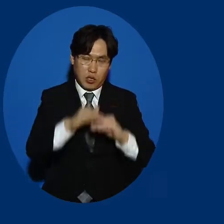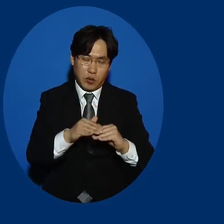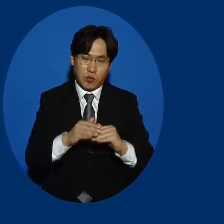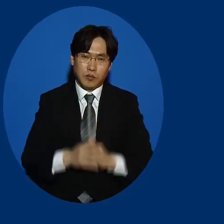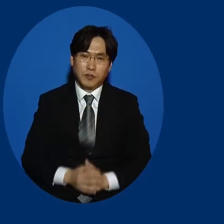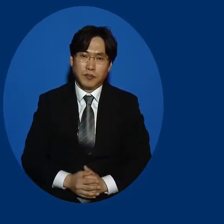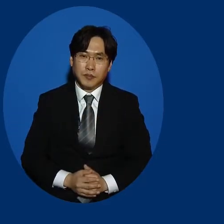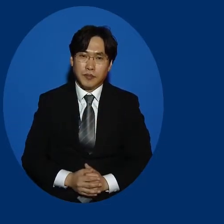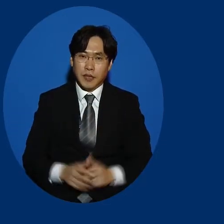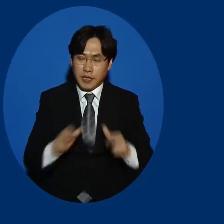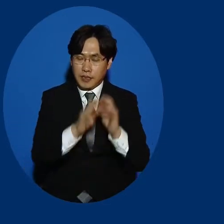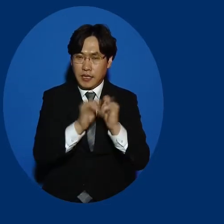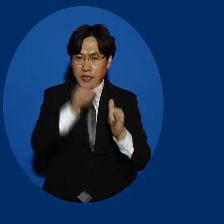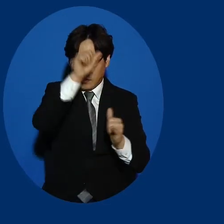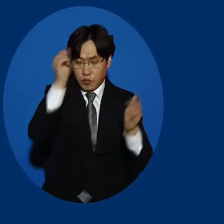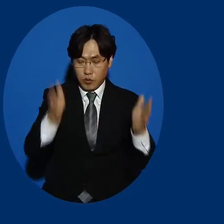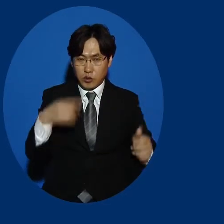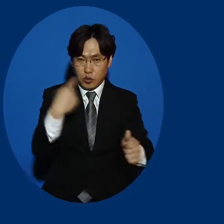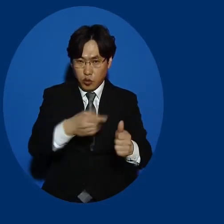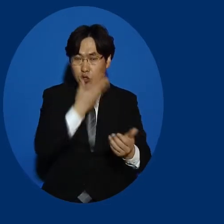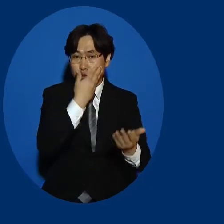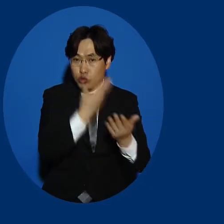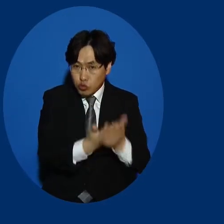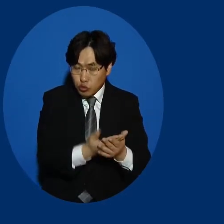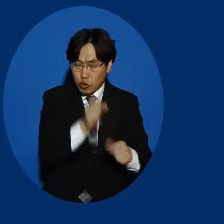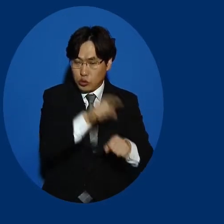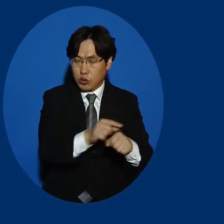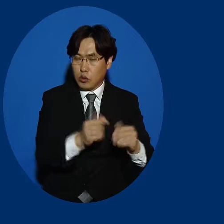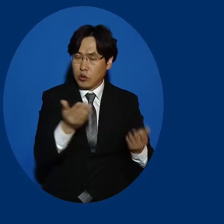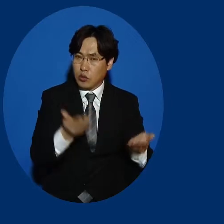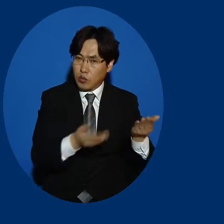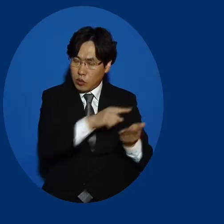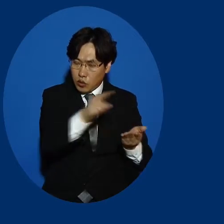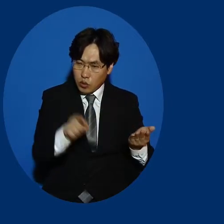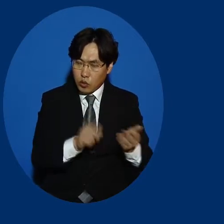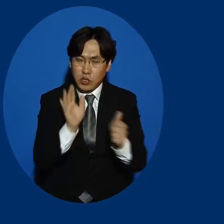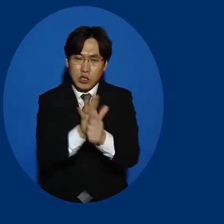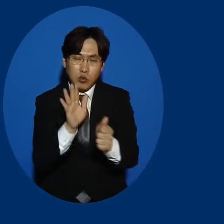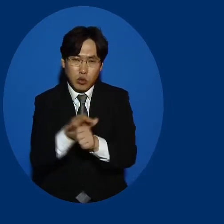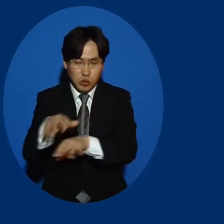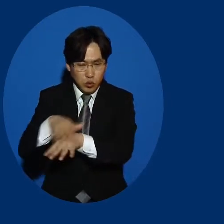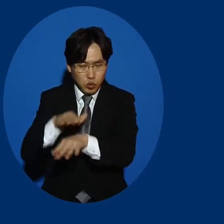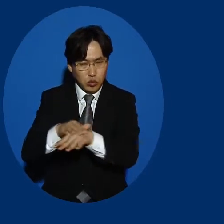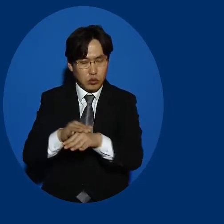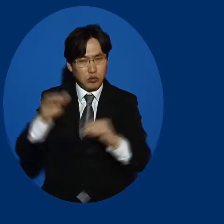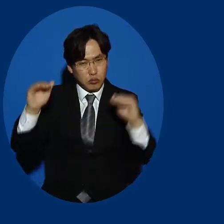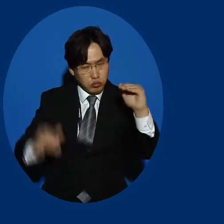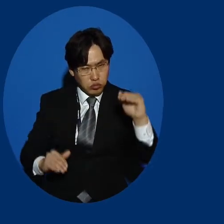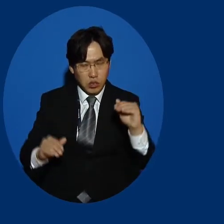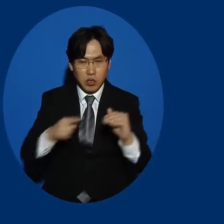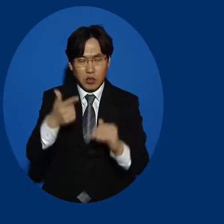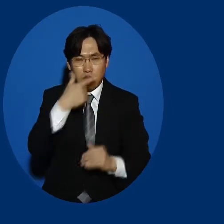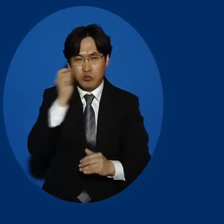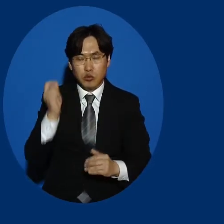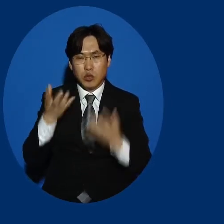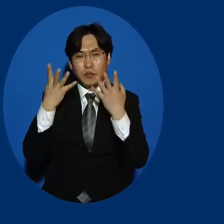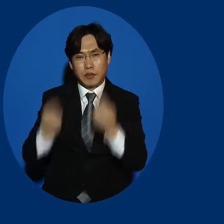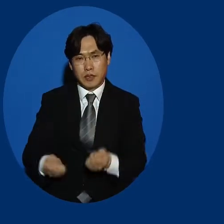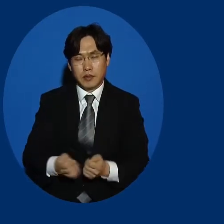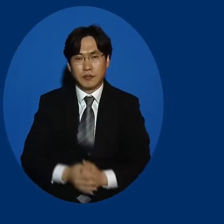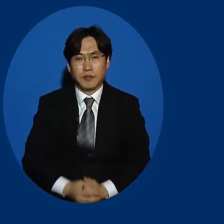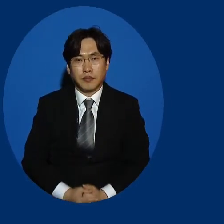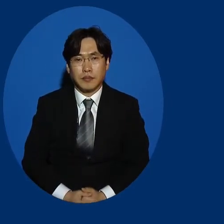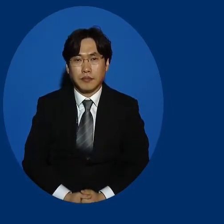장애인 평생교육이 가지는 중요성에 비하여 이에 관한 지원 체계 및 법률이 미비한 상황입니다.